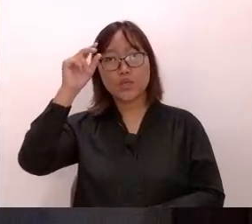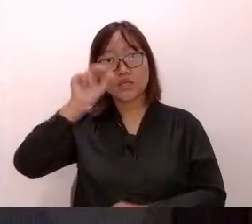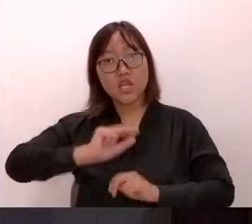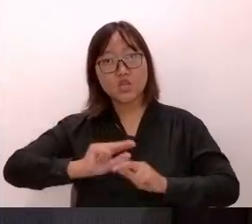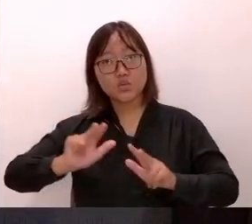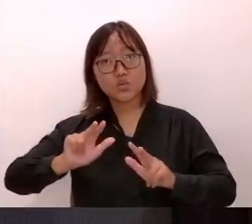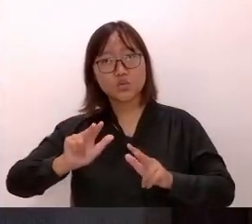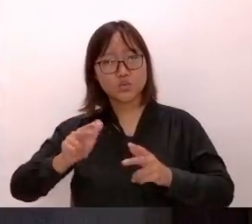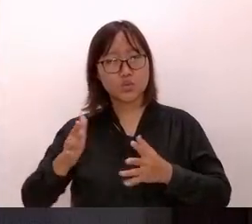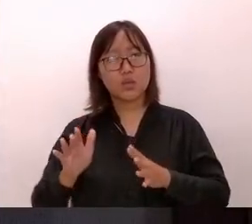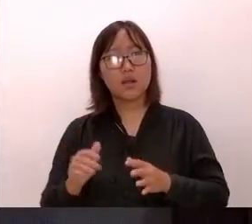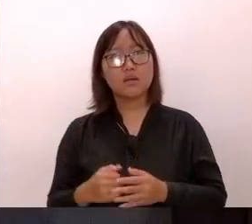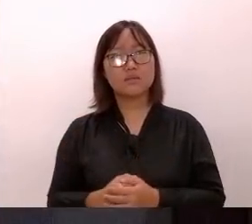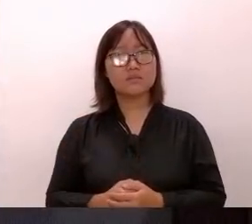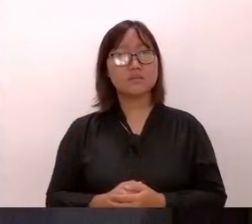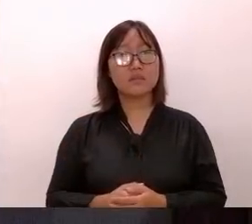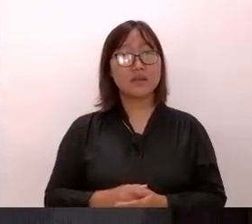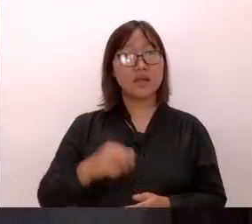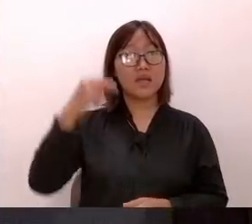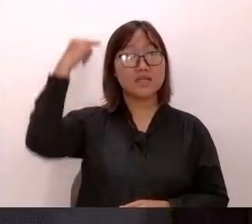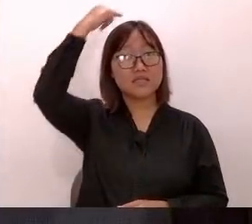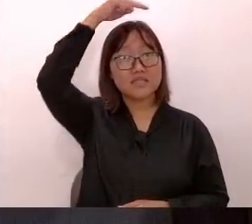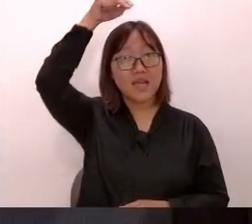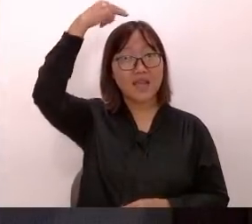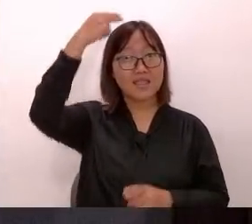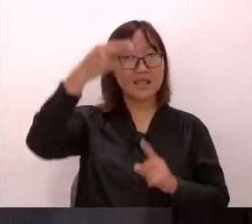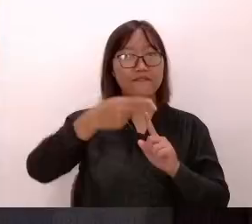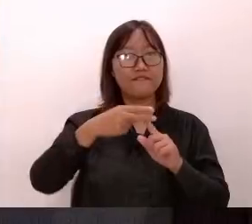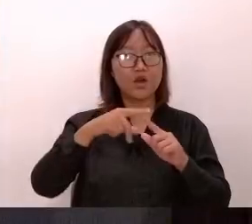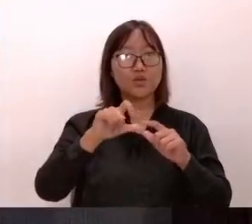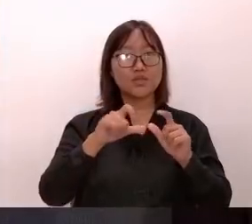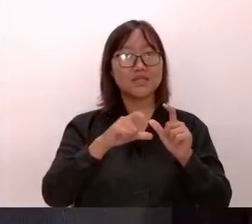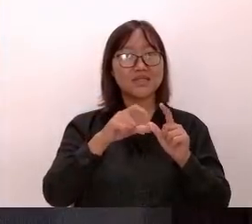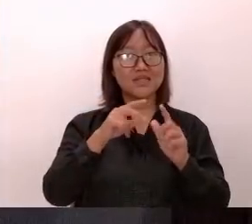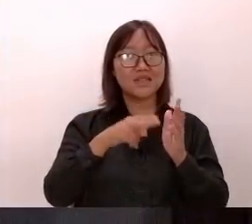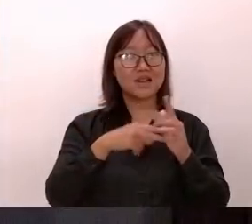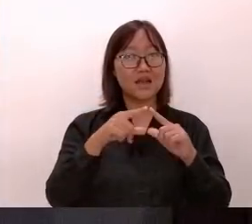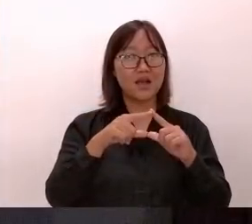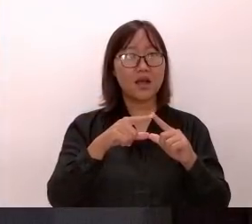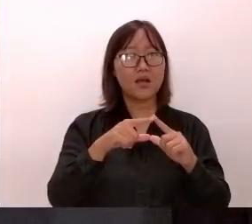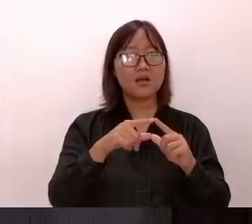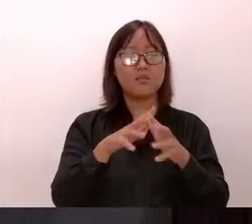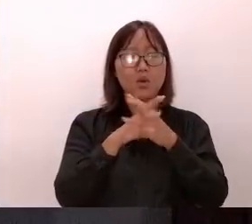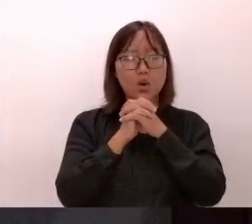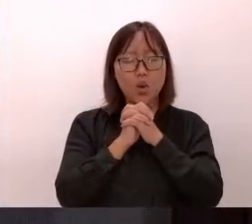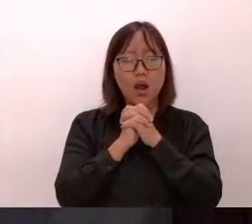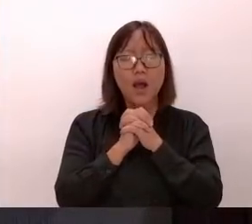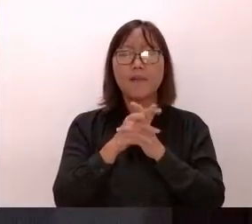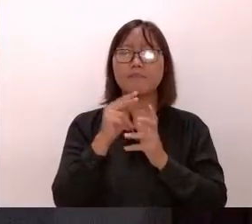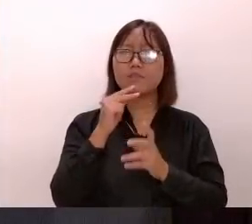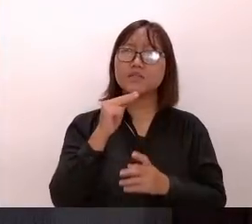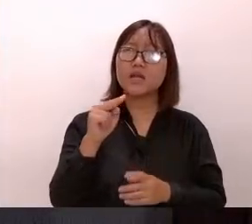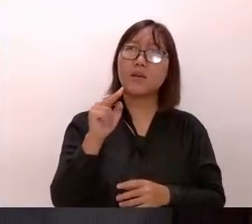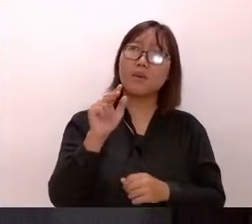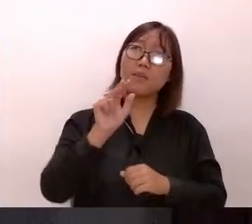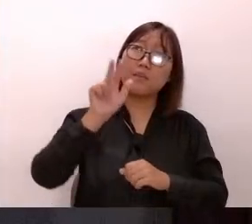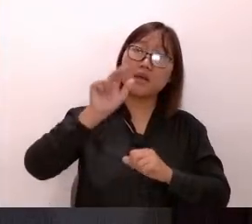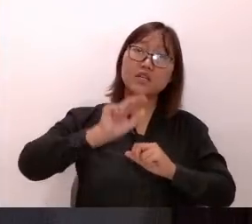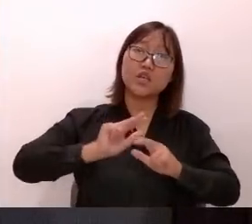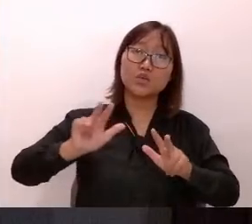kepada Yesus percaya kepada kerahiman Nya hingga pada tanggal 22 Feb